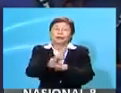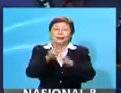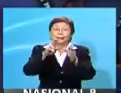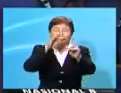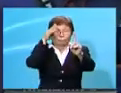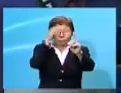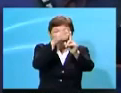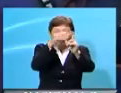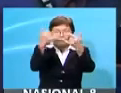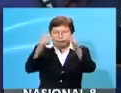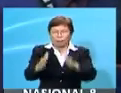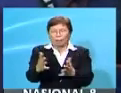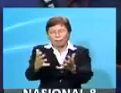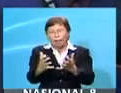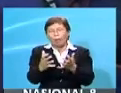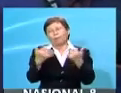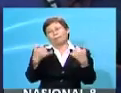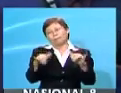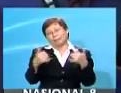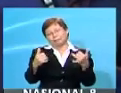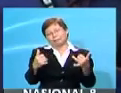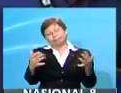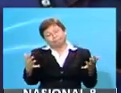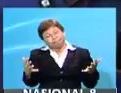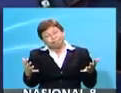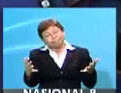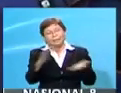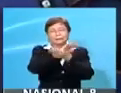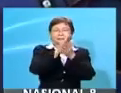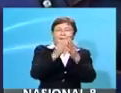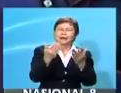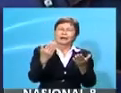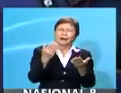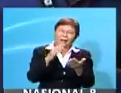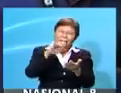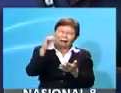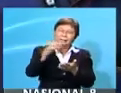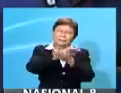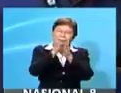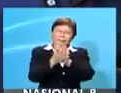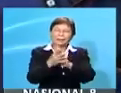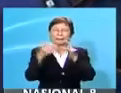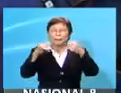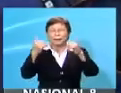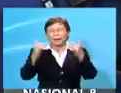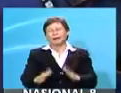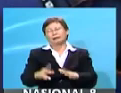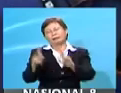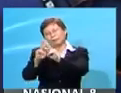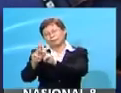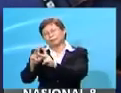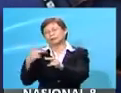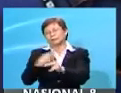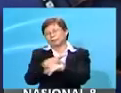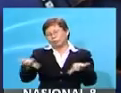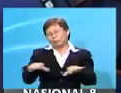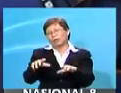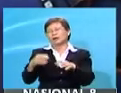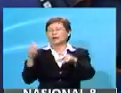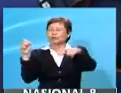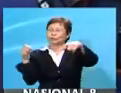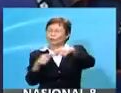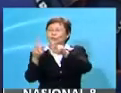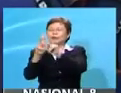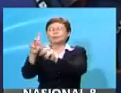takknya seuh man kalau setakat nak jadi jaguh kampung saja kita buat sekadar jaguh kampung